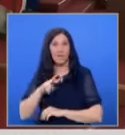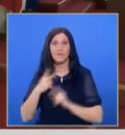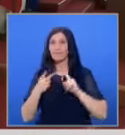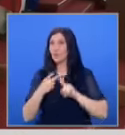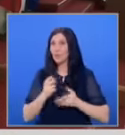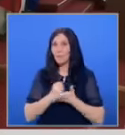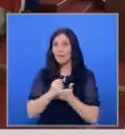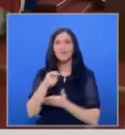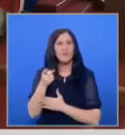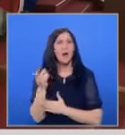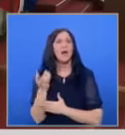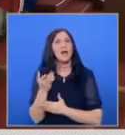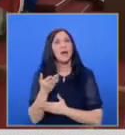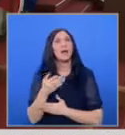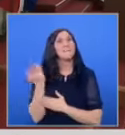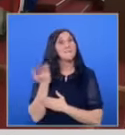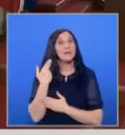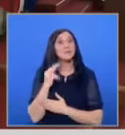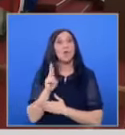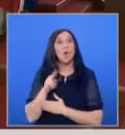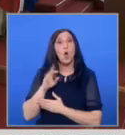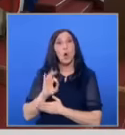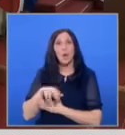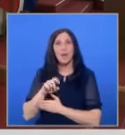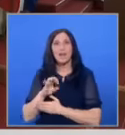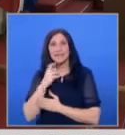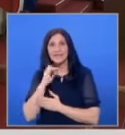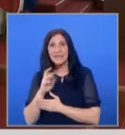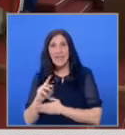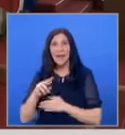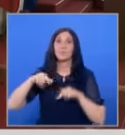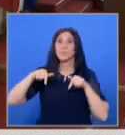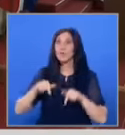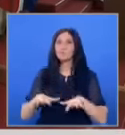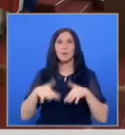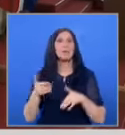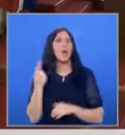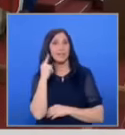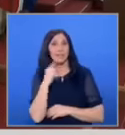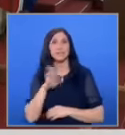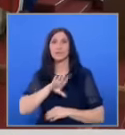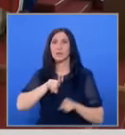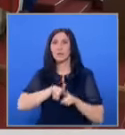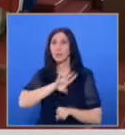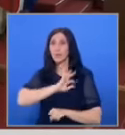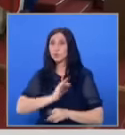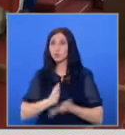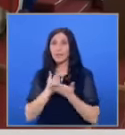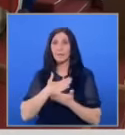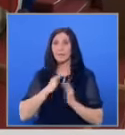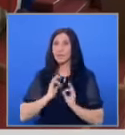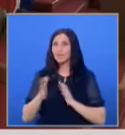втория мандат? Това беше колизията днес в парламента. Ден след като получи подкрепата от Има такъв народ, номинираната